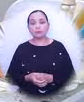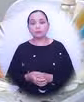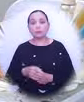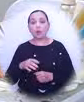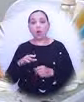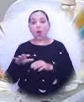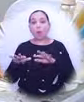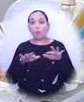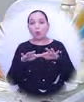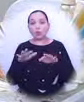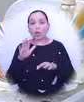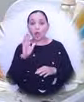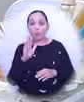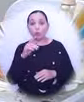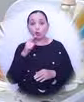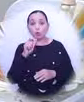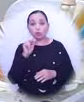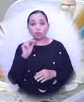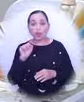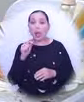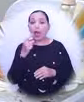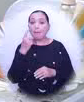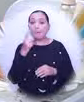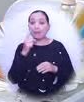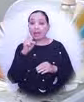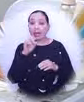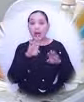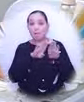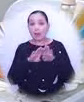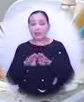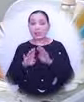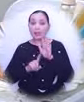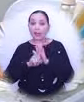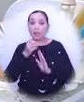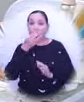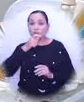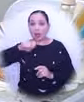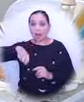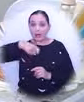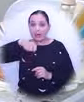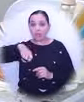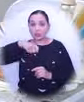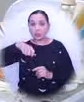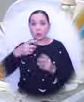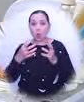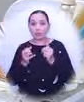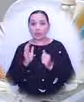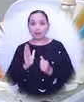Bo'tqa bo'guncha, bir xil massaga kelguncha yaxshilab aralashtirib olinadi.